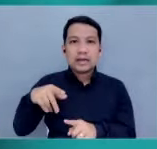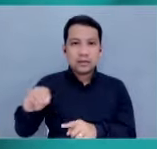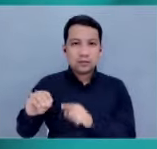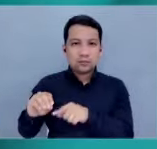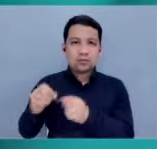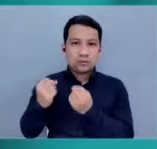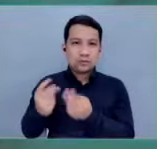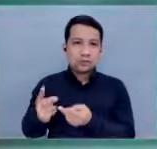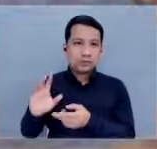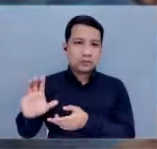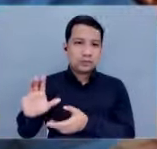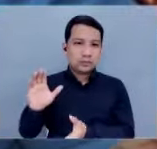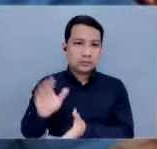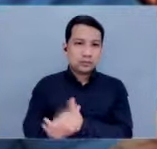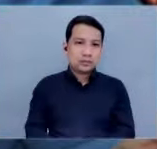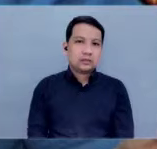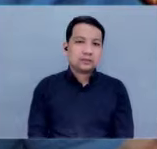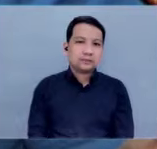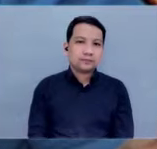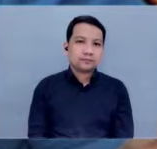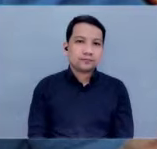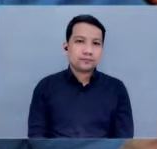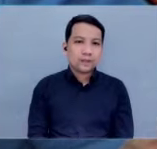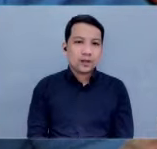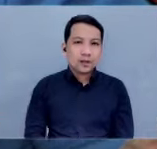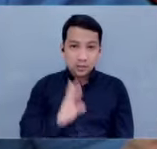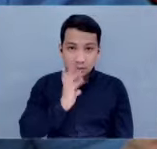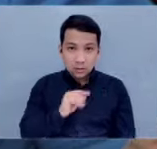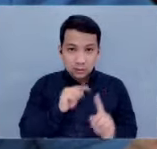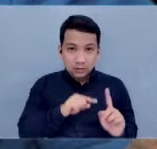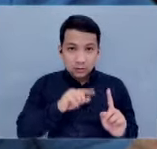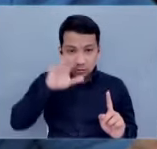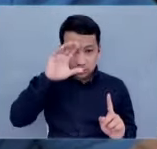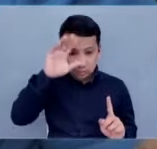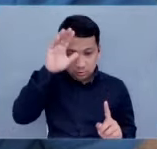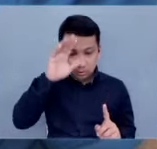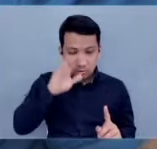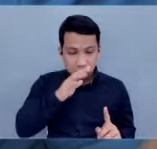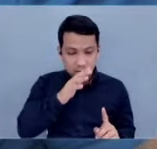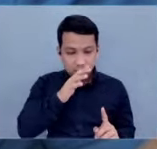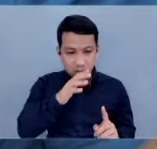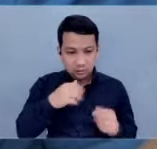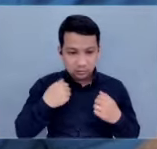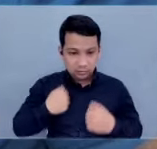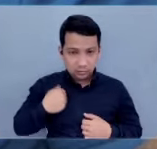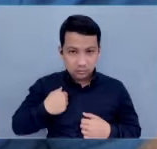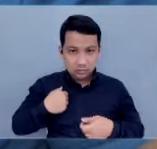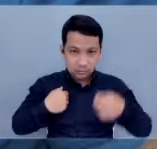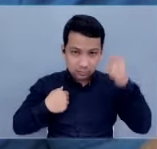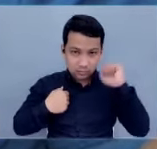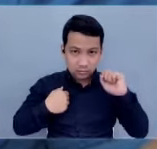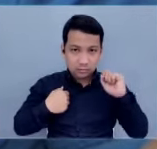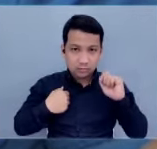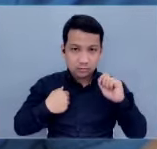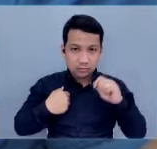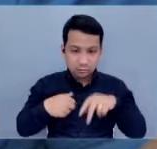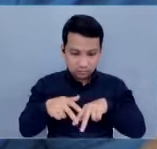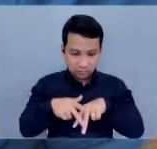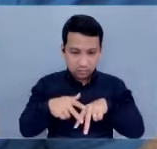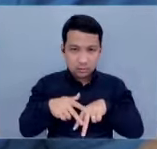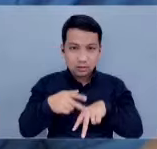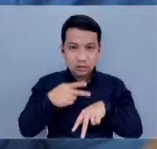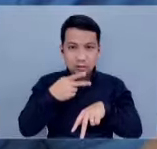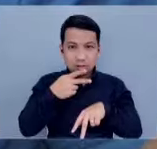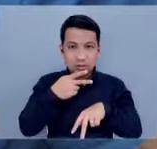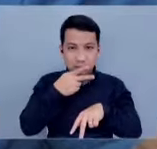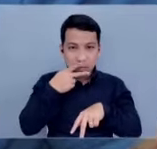ng suspect. Napansin nung nanay, nung minsan naligo yung bata, na namumula yung